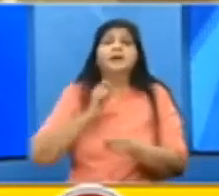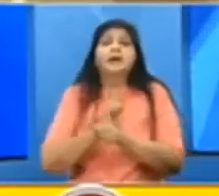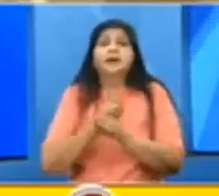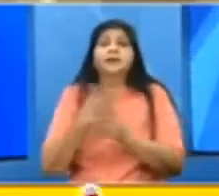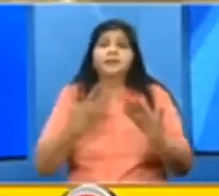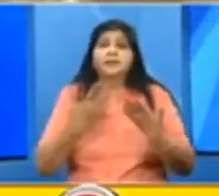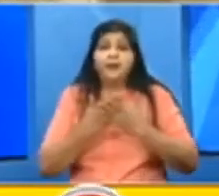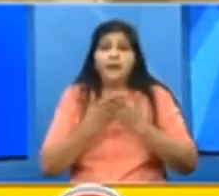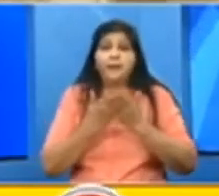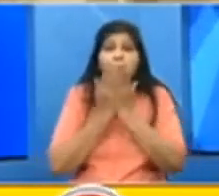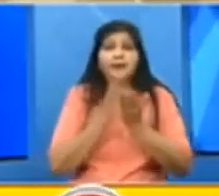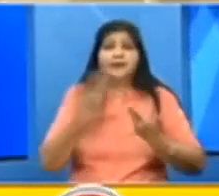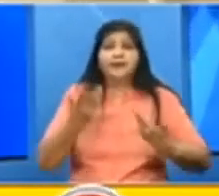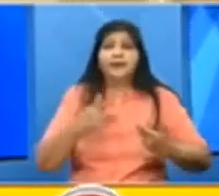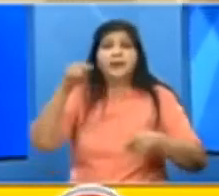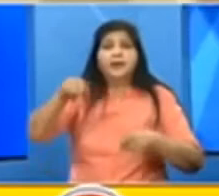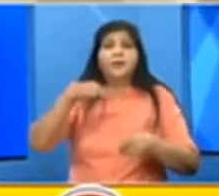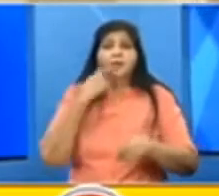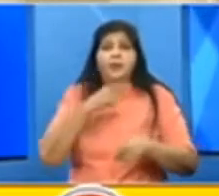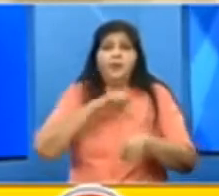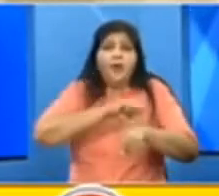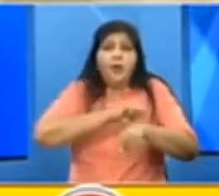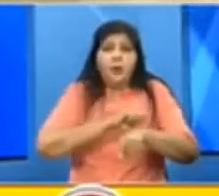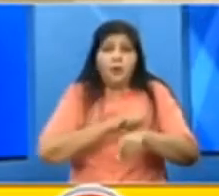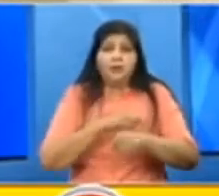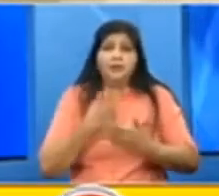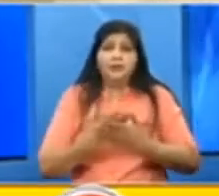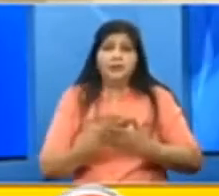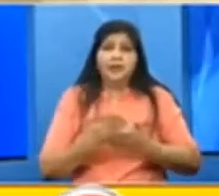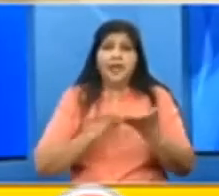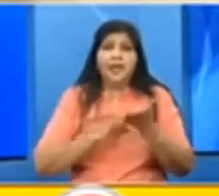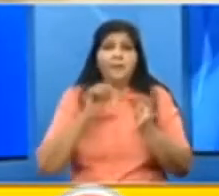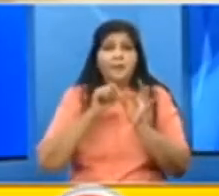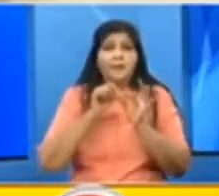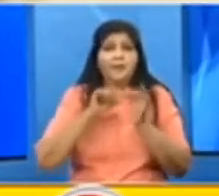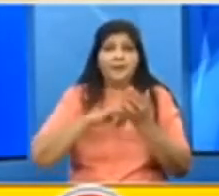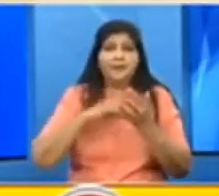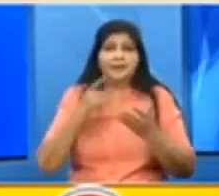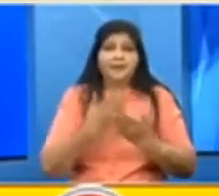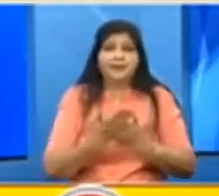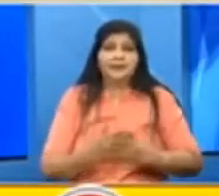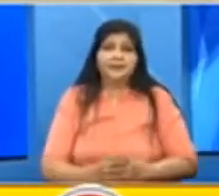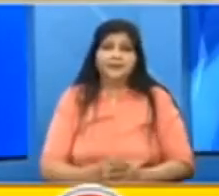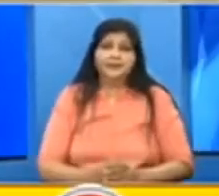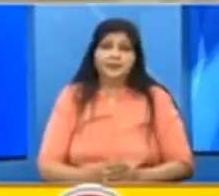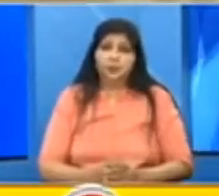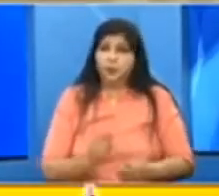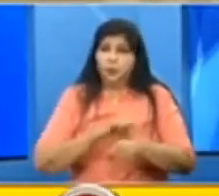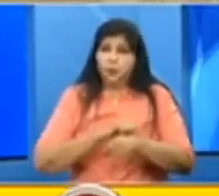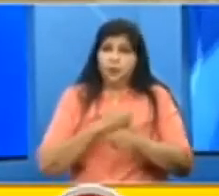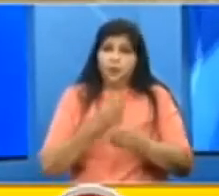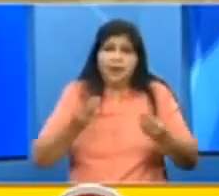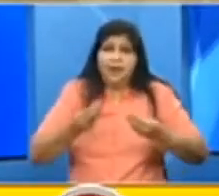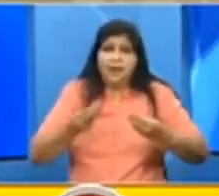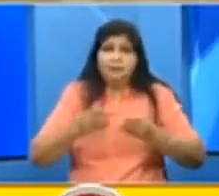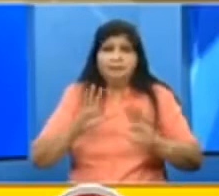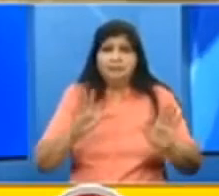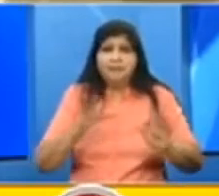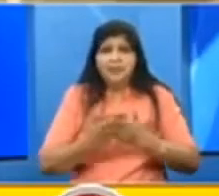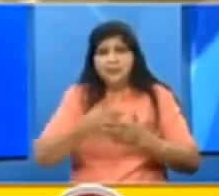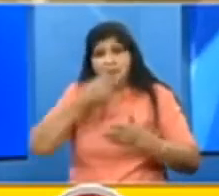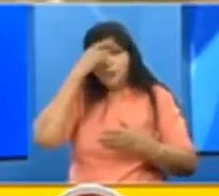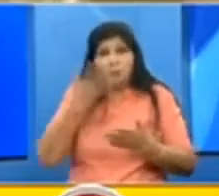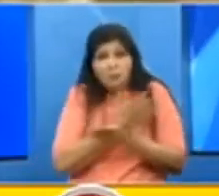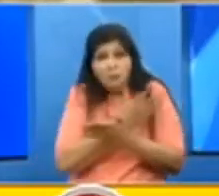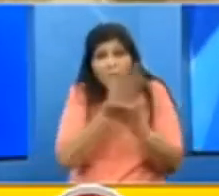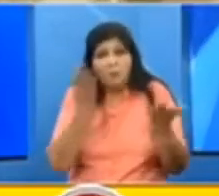हैं? सर हम डॉक्टर बनना चाहते हैं। अरे वाह। एमबीबीएस। देखिए, डॉक्टर बनना आसान काम नहीं है। जी